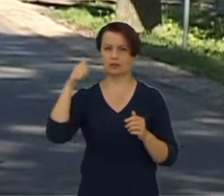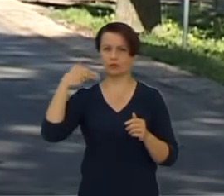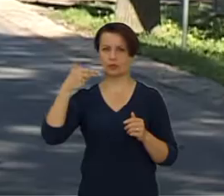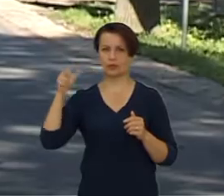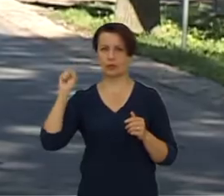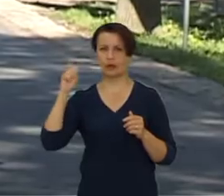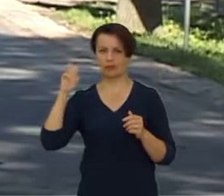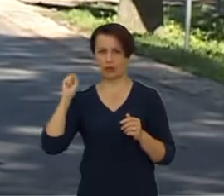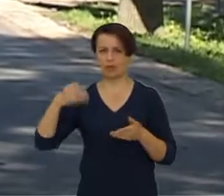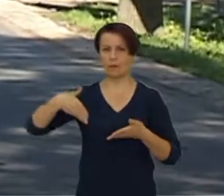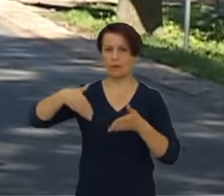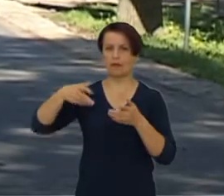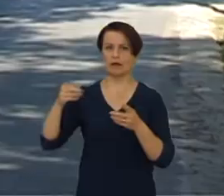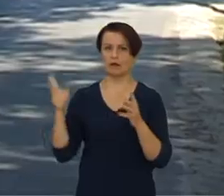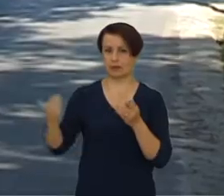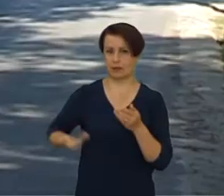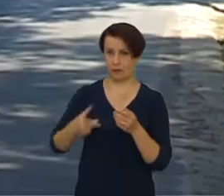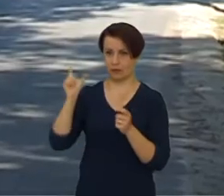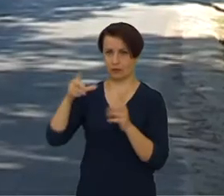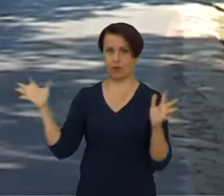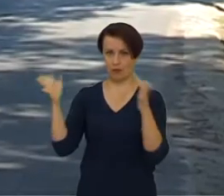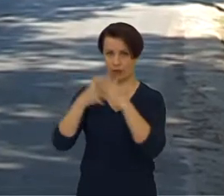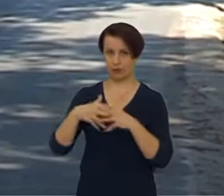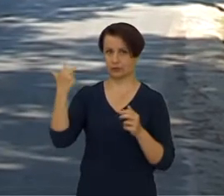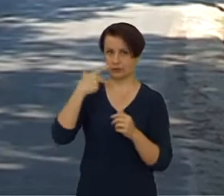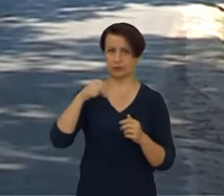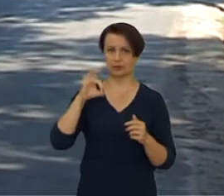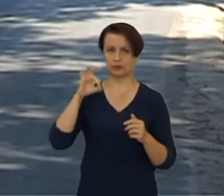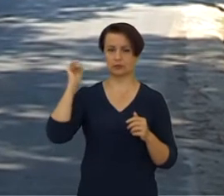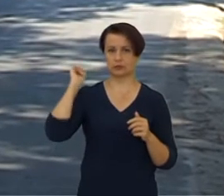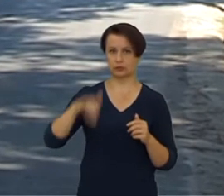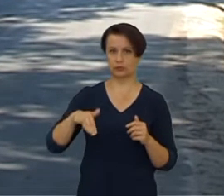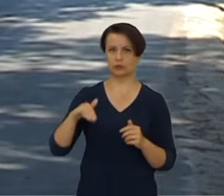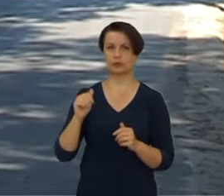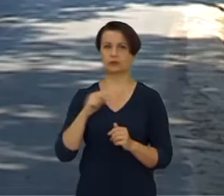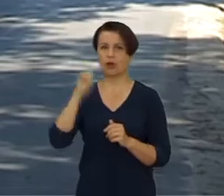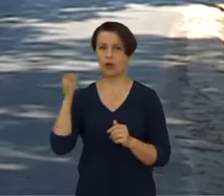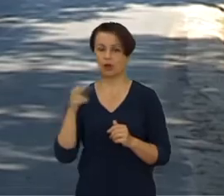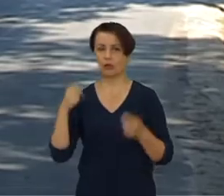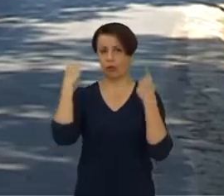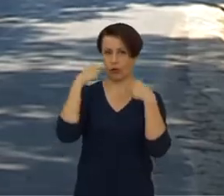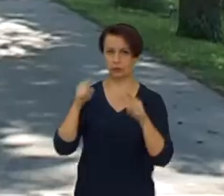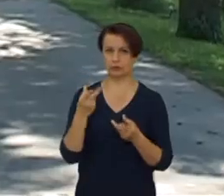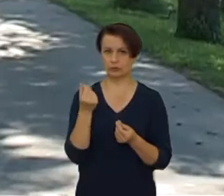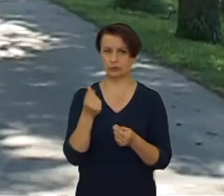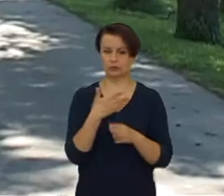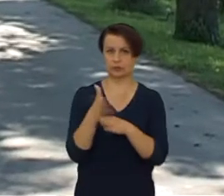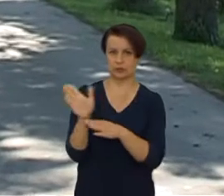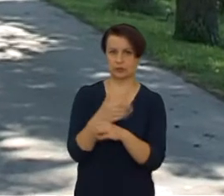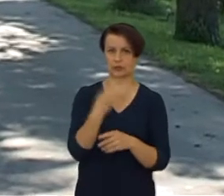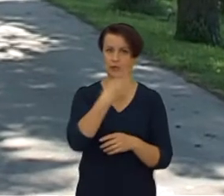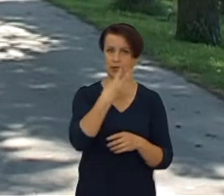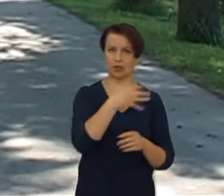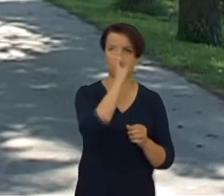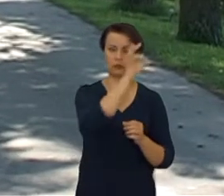kapitalinio remonto techninio projekto parengimui su gyventojų lėšomis 30 000 eurų, o kita suma paskirstyta